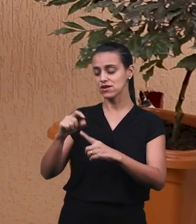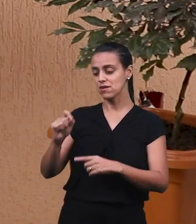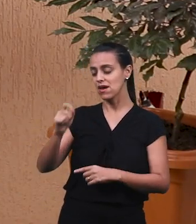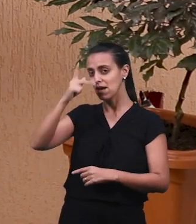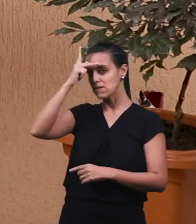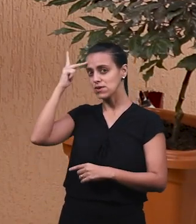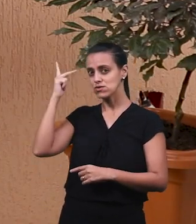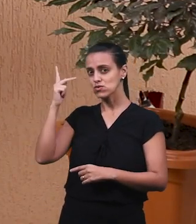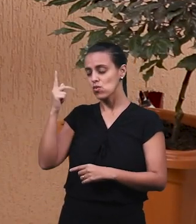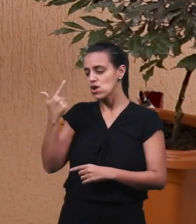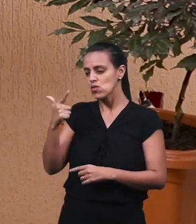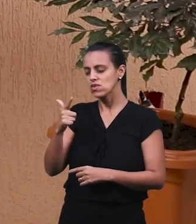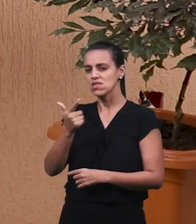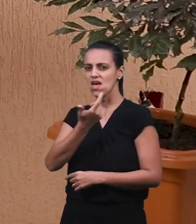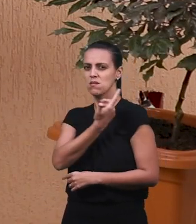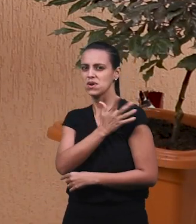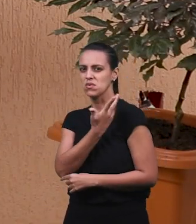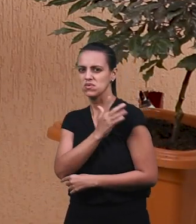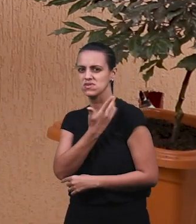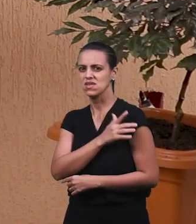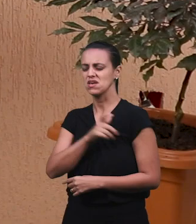qu'il n'y ait aucun